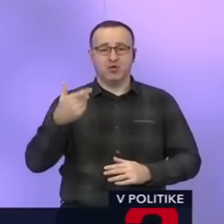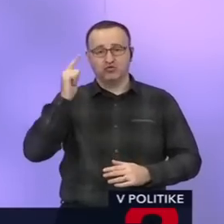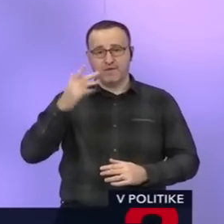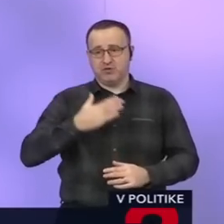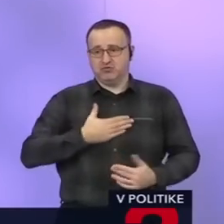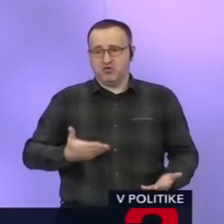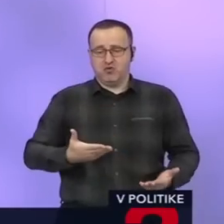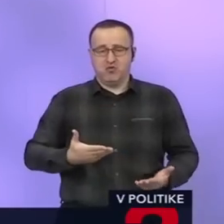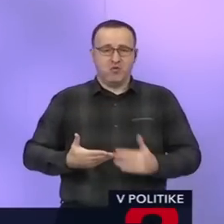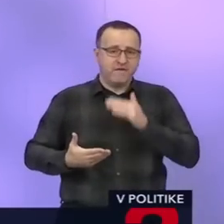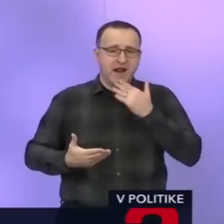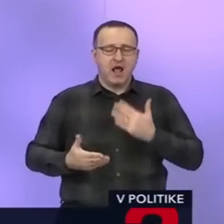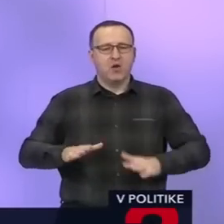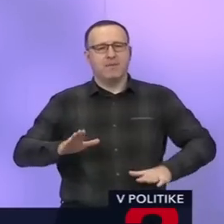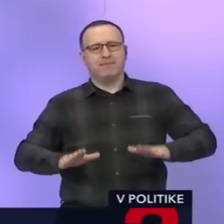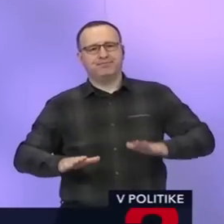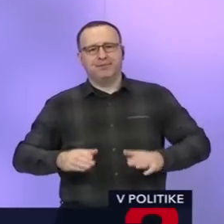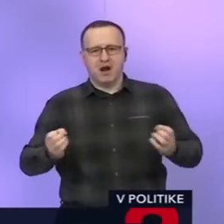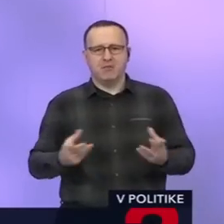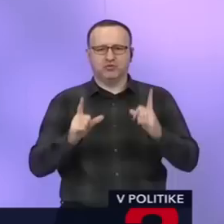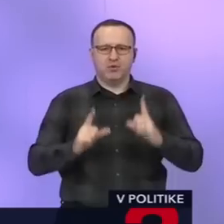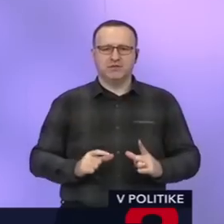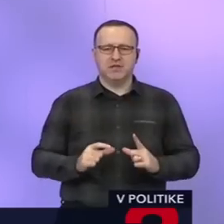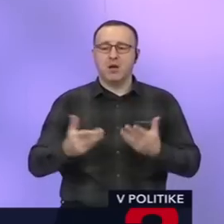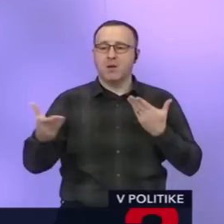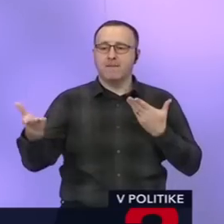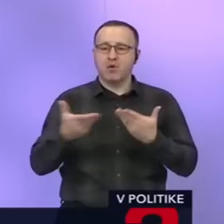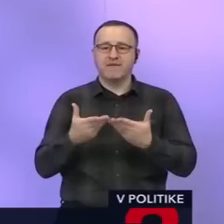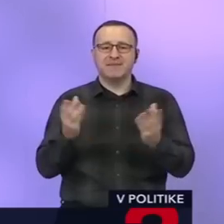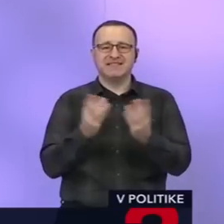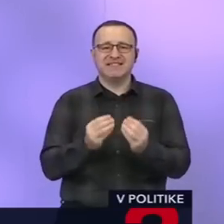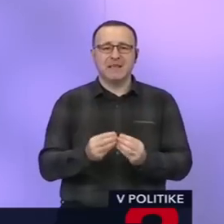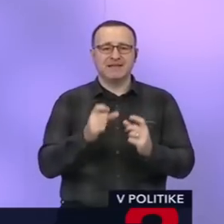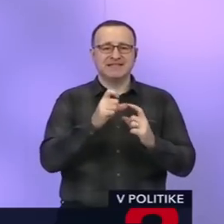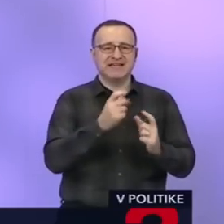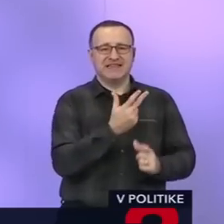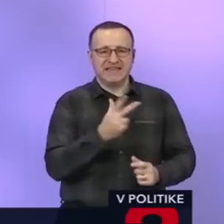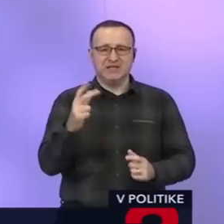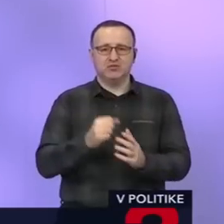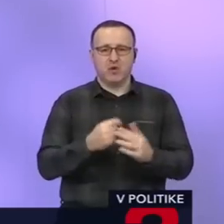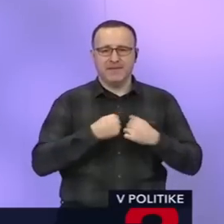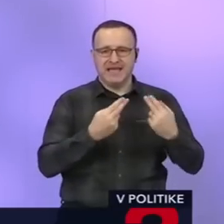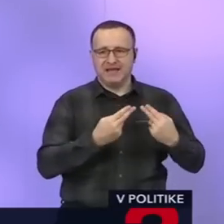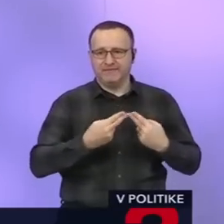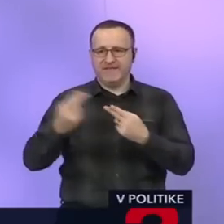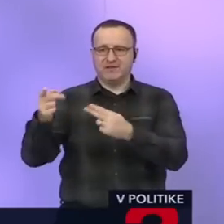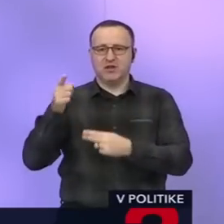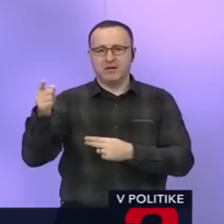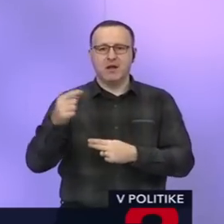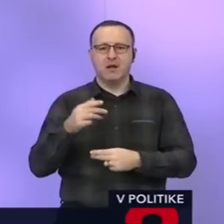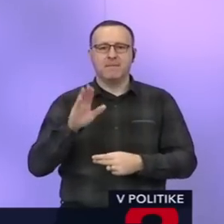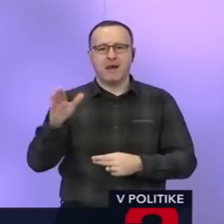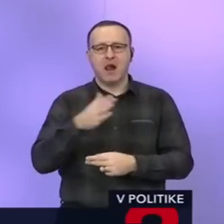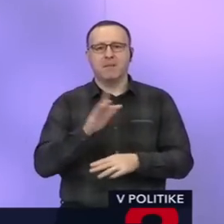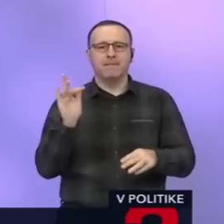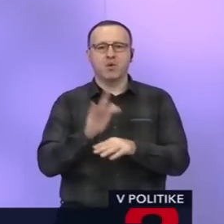bolo v oveľa konformnejšej pozícii, keď to len porovnám napríklad s 300. Tu sme vyvážali ešte bez toho, aby sme mali tie